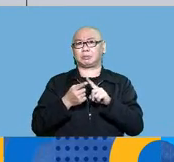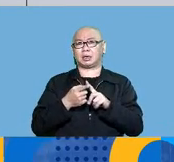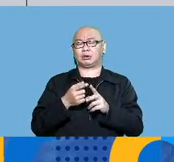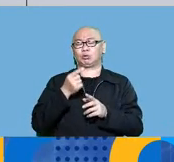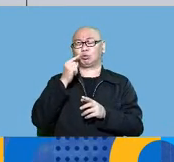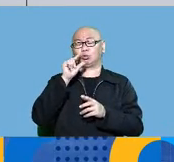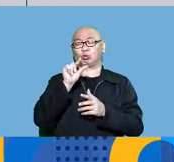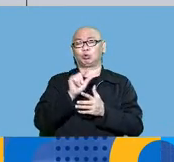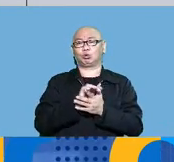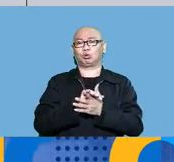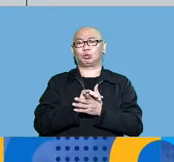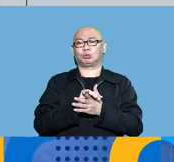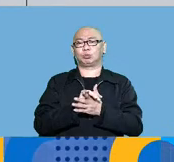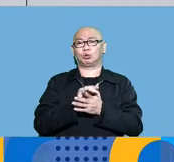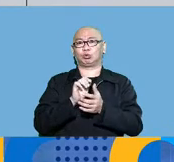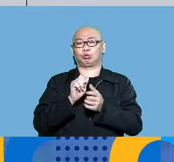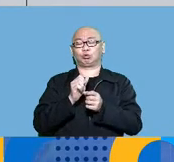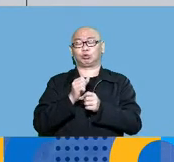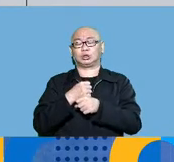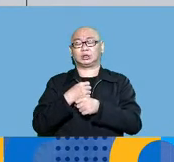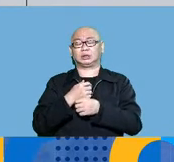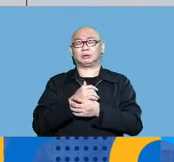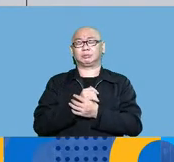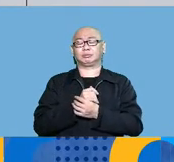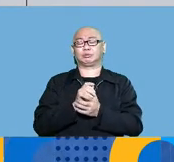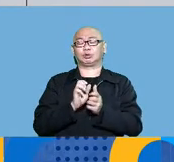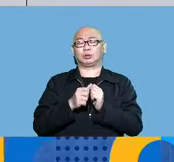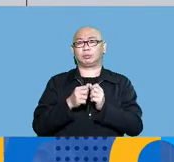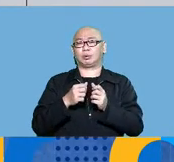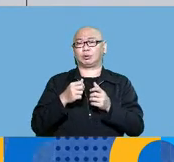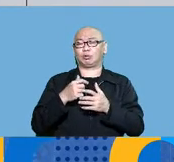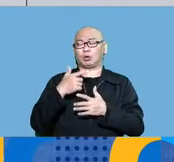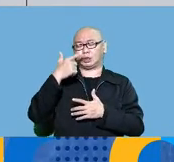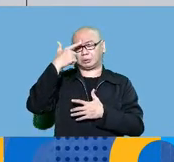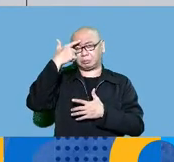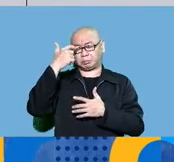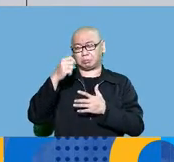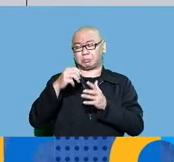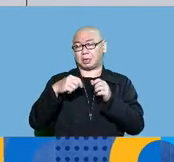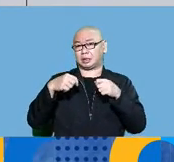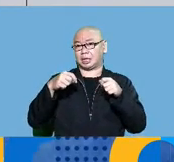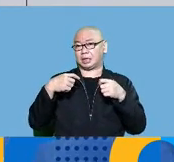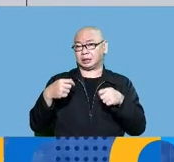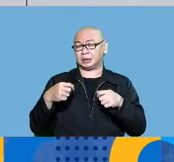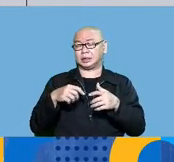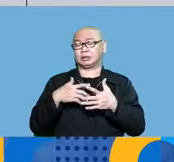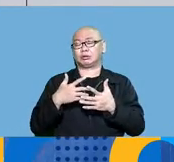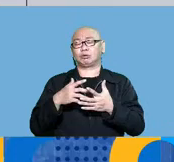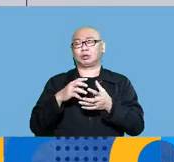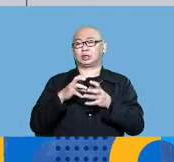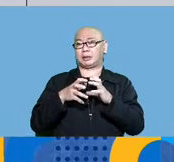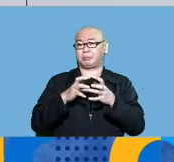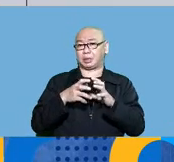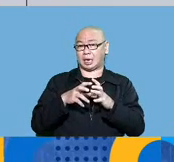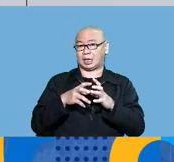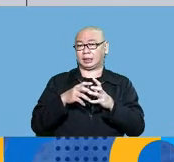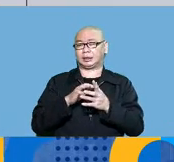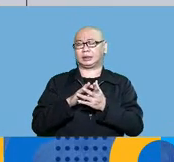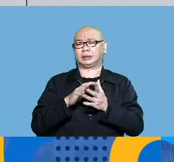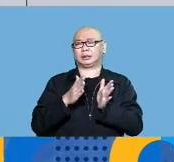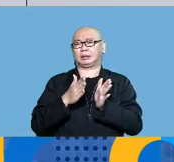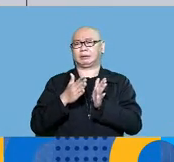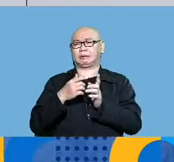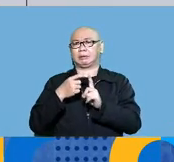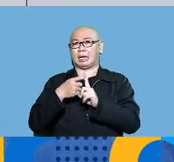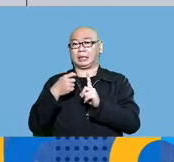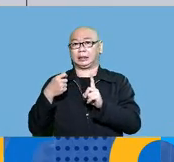untuk menguji penguasaan mereka, baik dari penguasaan materinya, keterampilannya, kemudian juga dari